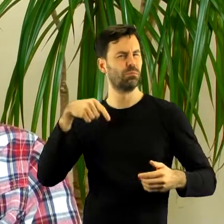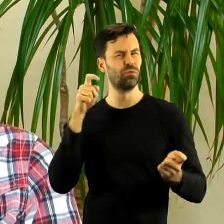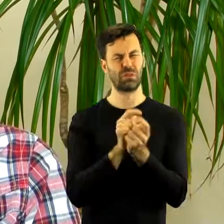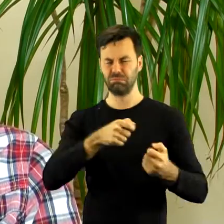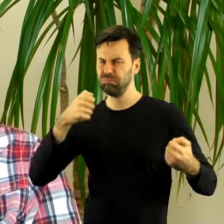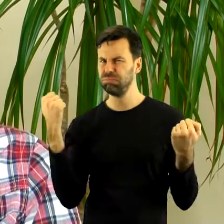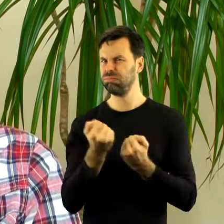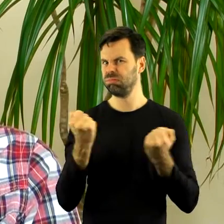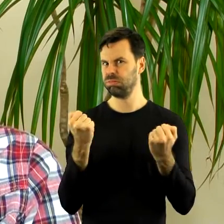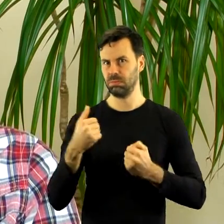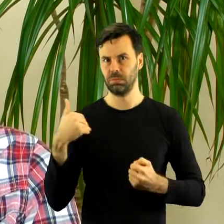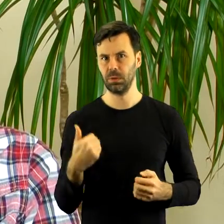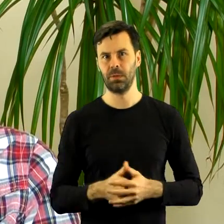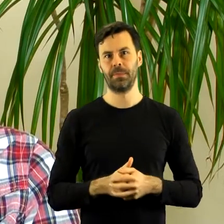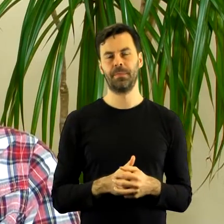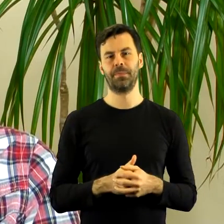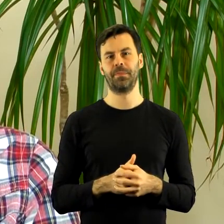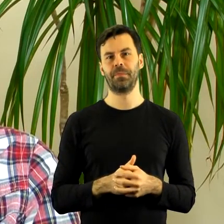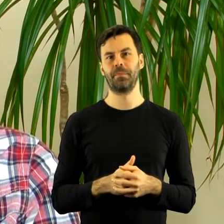Protestowaliśmy dosyć mocno.